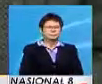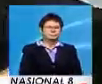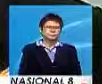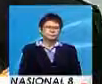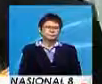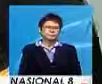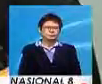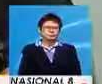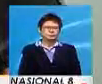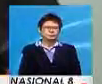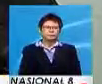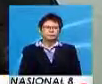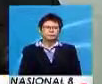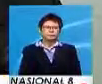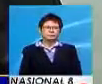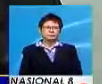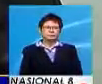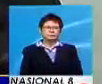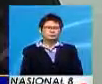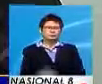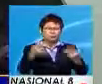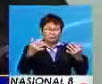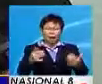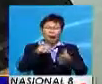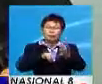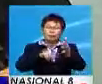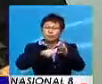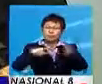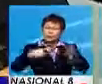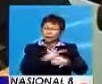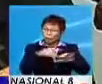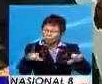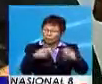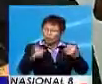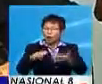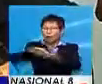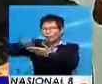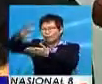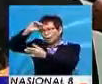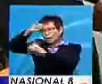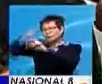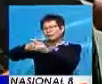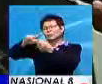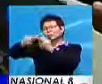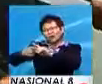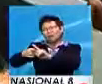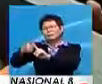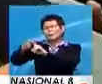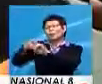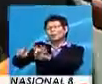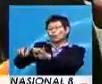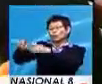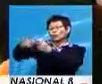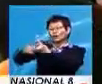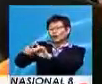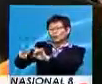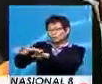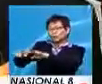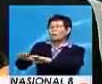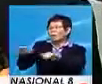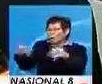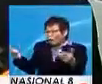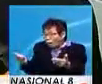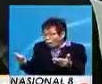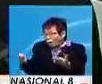Assalamualaikum Jadi apa yang kita buat pada ini ialah untuk belajaripada Rakan kita pada Australia Bagaimanakah mereka membuka